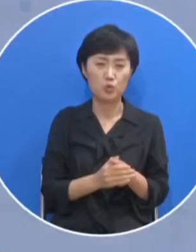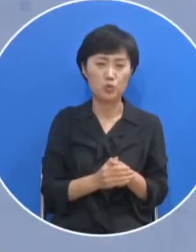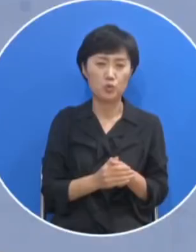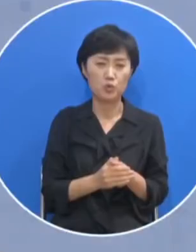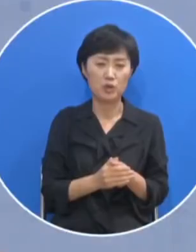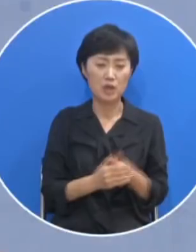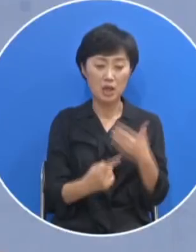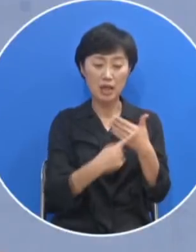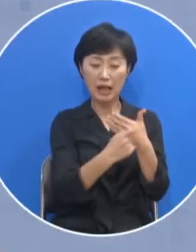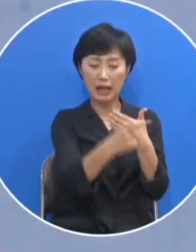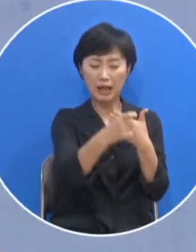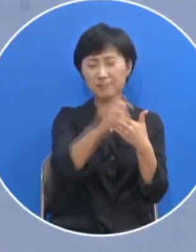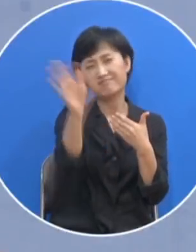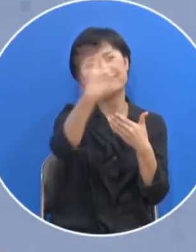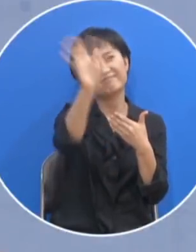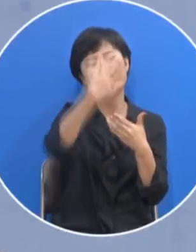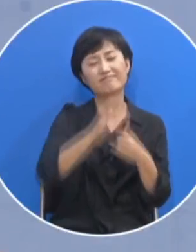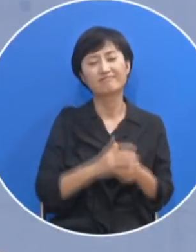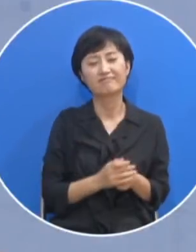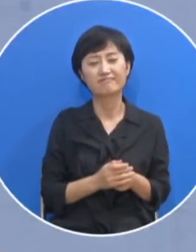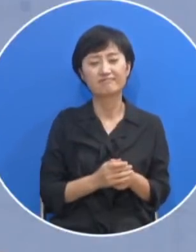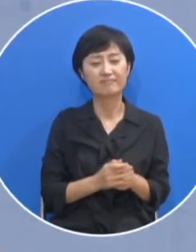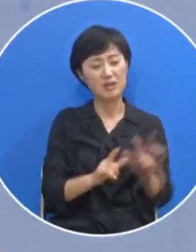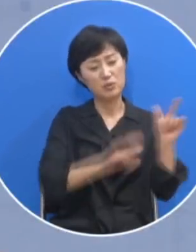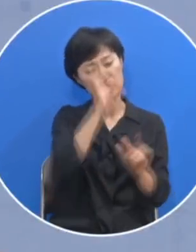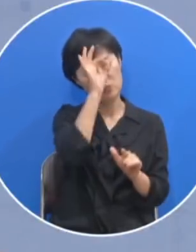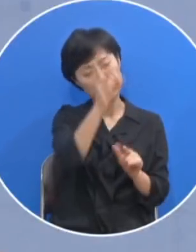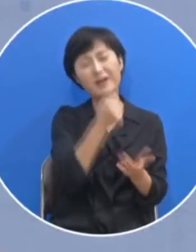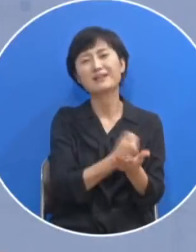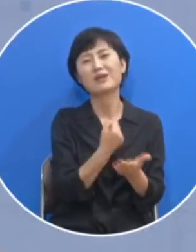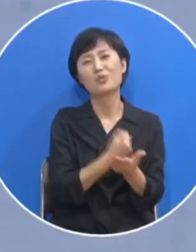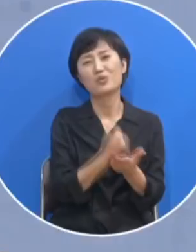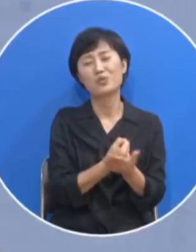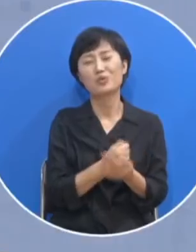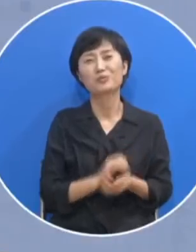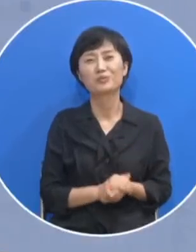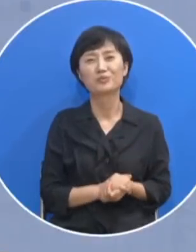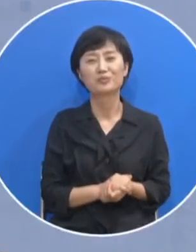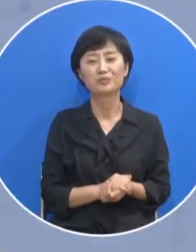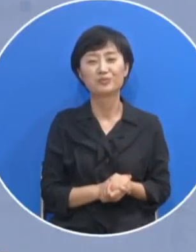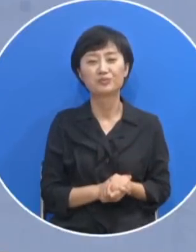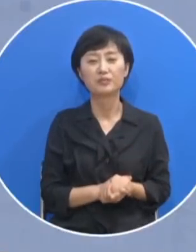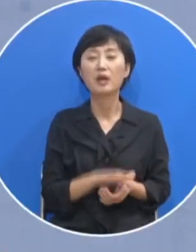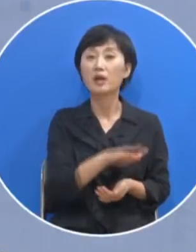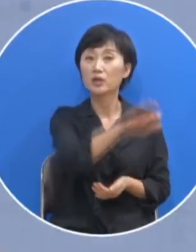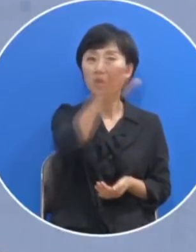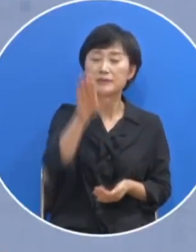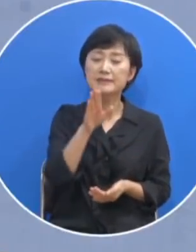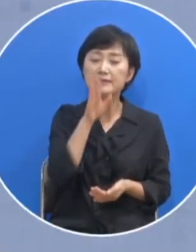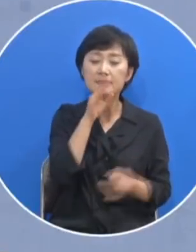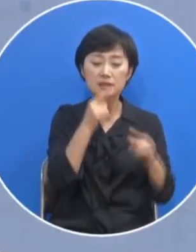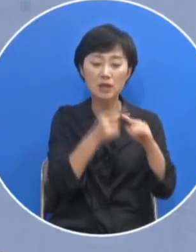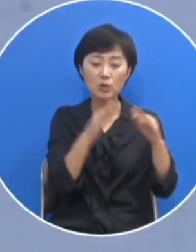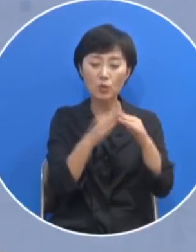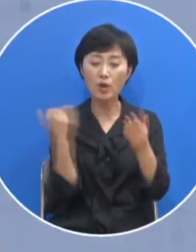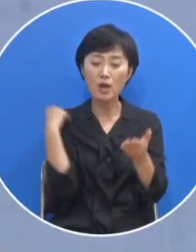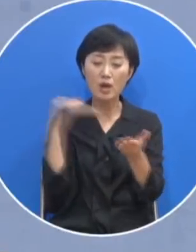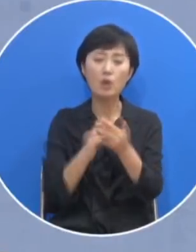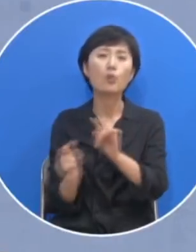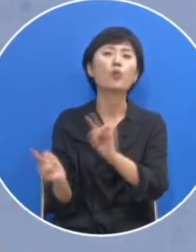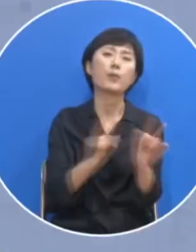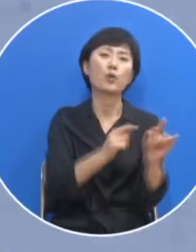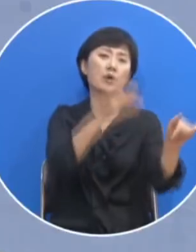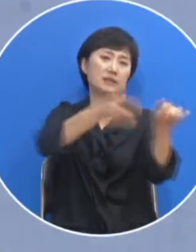더 짠 화면도 brother 본다 없습니다 쎄 쎄 쎄 쎄 쎄 쎄 쎄 쎄 쎄 쎄 쎄 쎄 쎄 쎄 쎄 쎄 쎄 쎄 쎄 쎄 미 이걸 해 보겠는데 이 뭐 위 걸 서버에